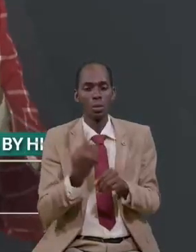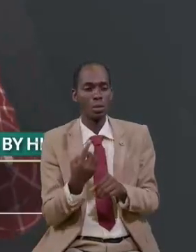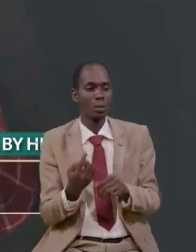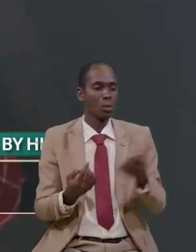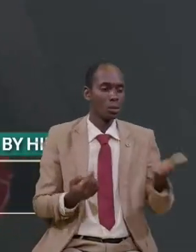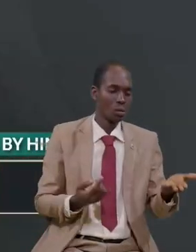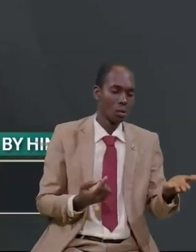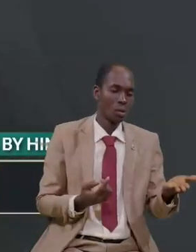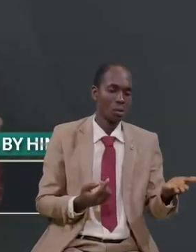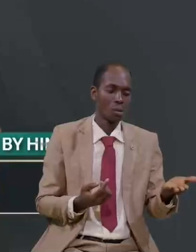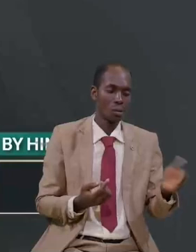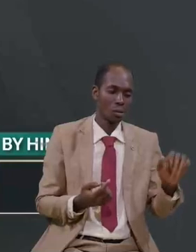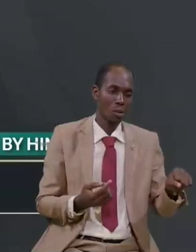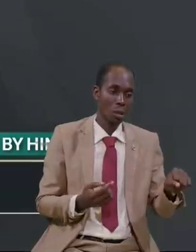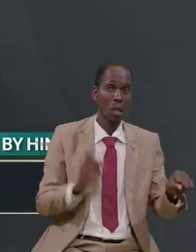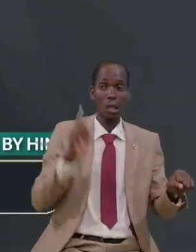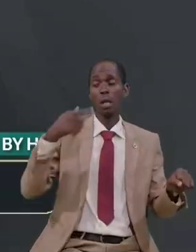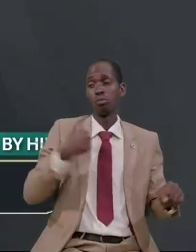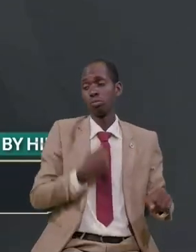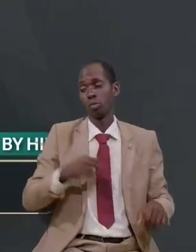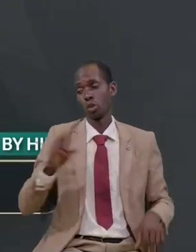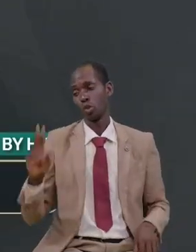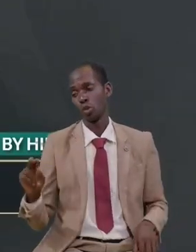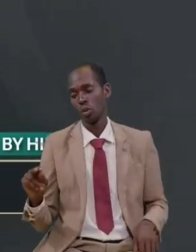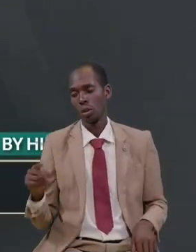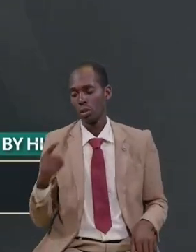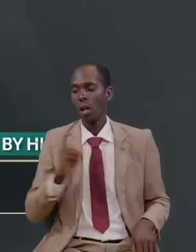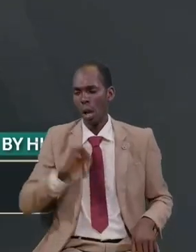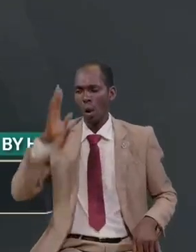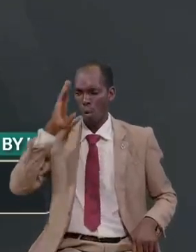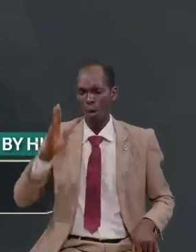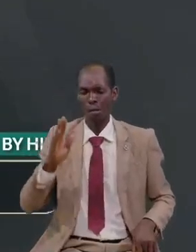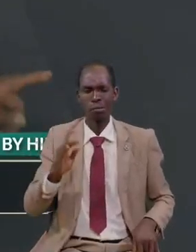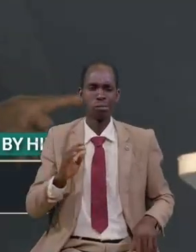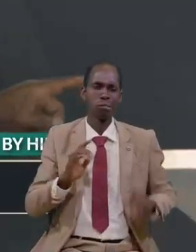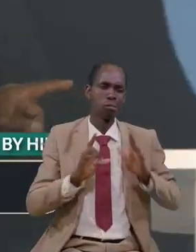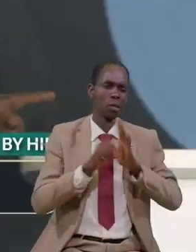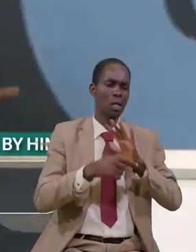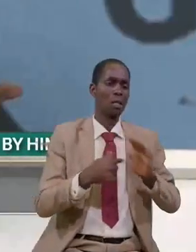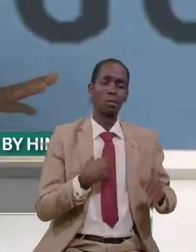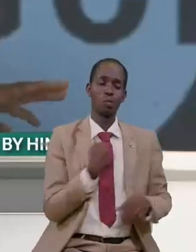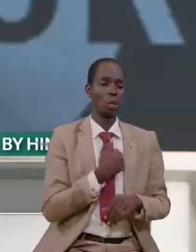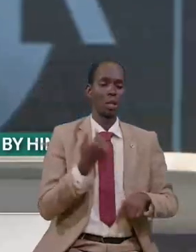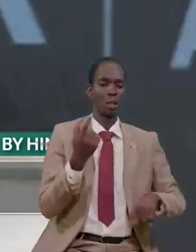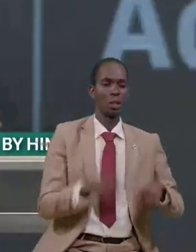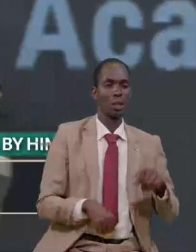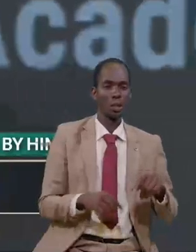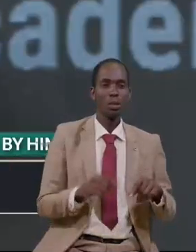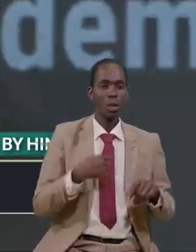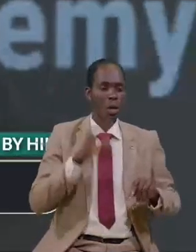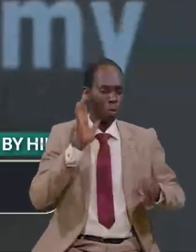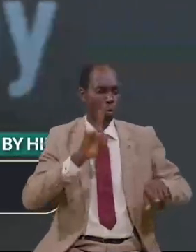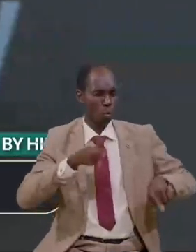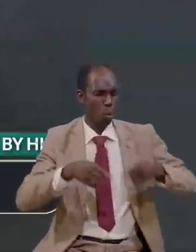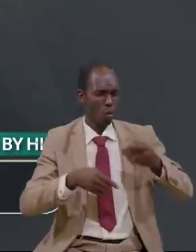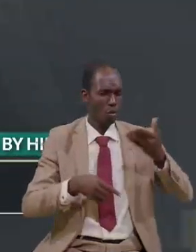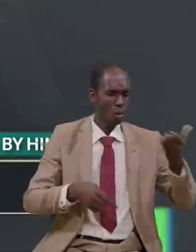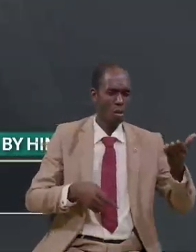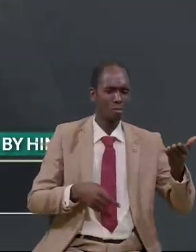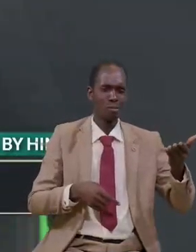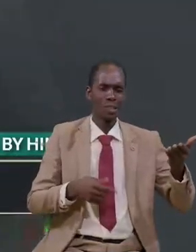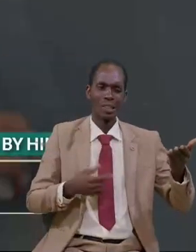disent oui, après ils disent non. Ils disent, ah, je le ferai. Après ils disent, je ne peux pas. Ils disent, oh, je vais là-bas. Je